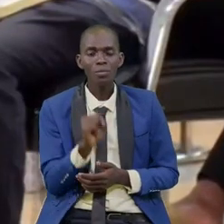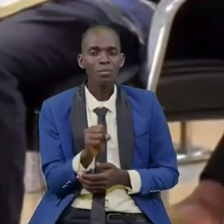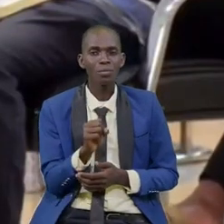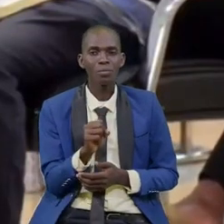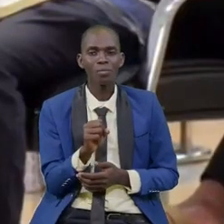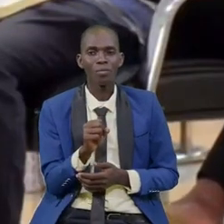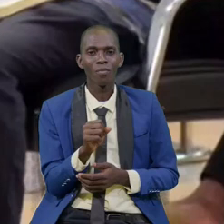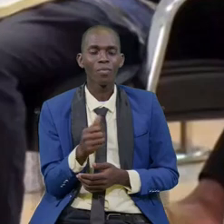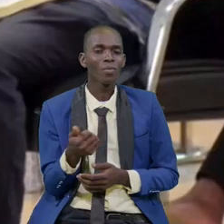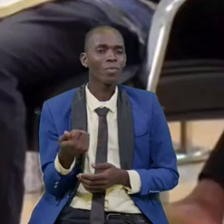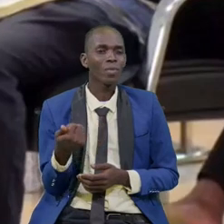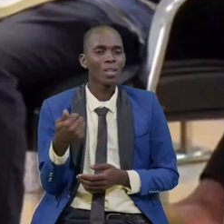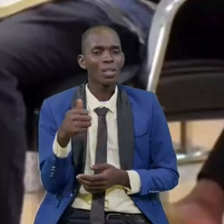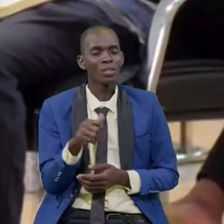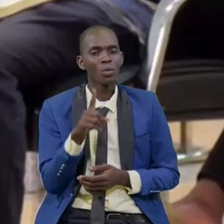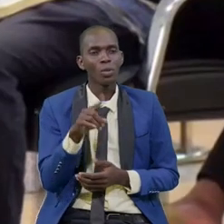50,